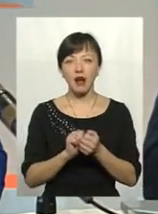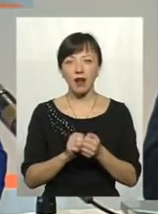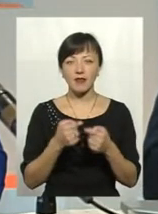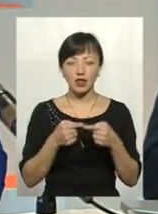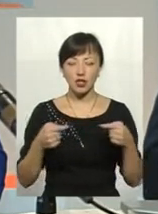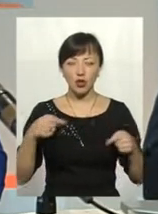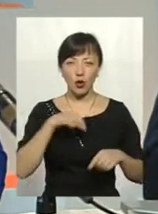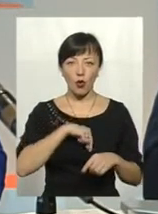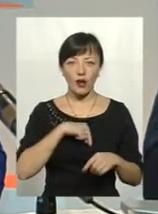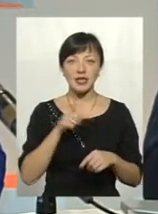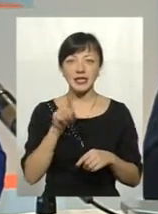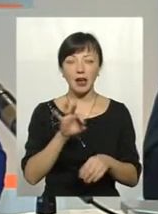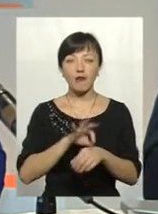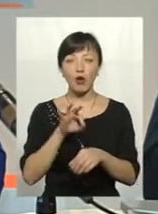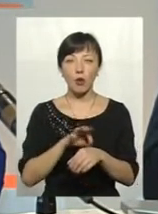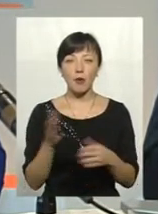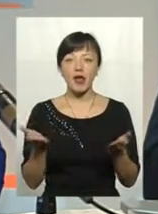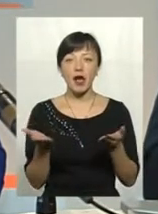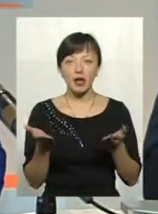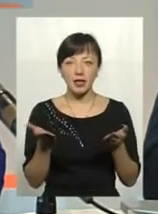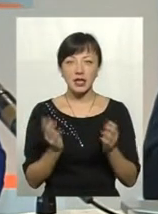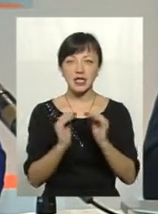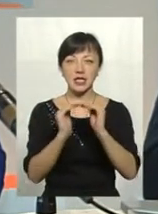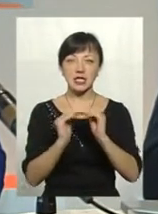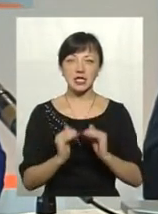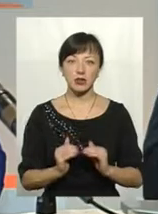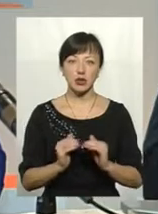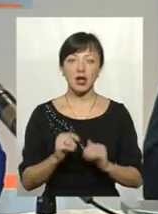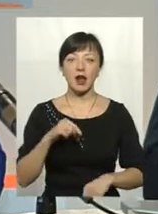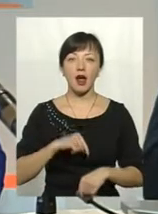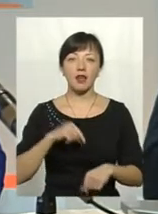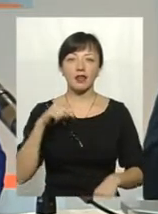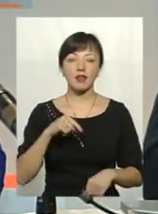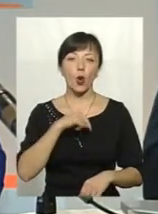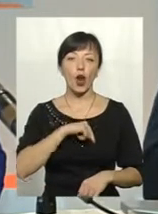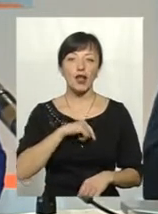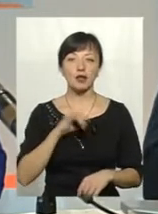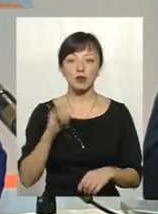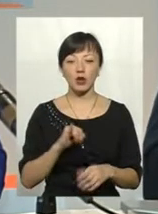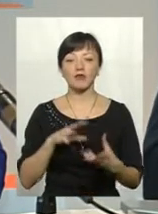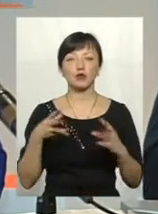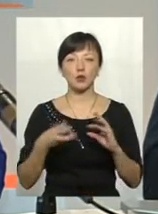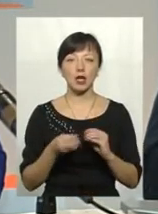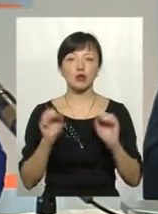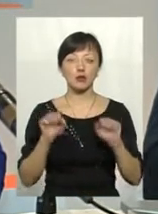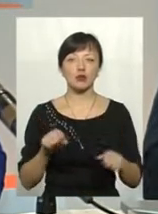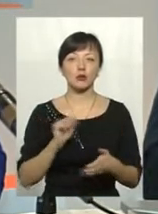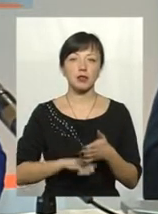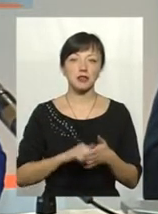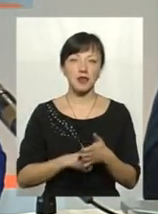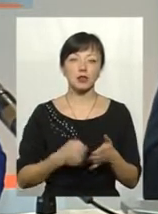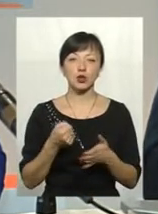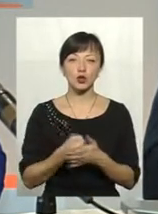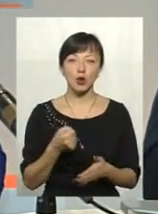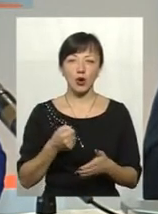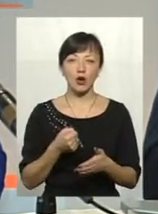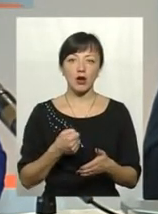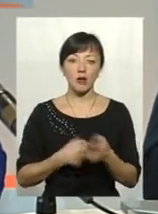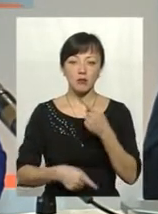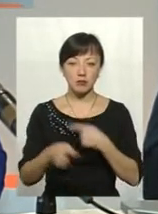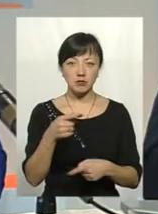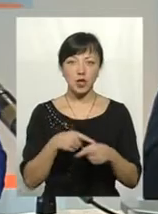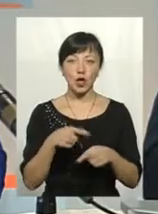органів. Ті хвороби, які знижують реактивність організму і врешті-решт можуть призвести до реактивації